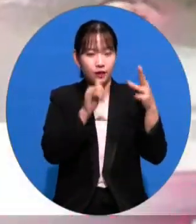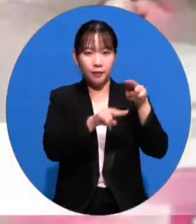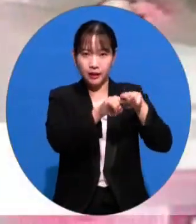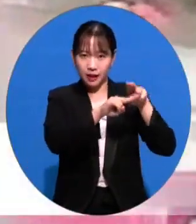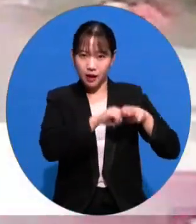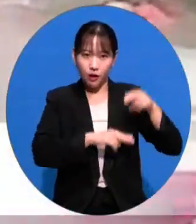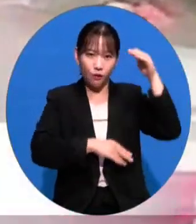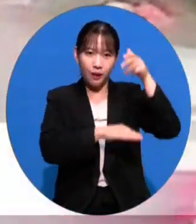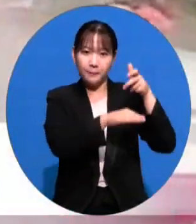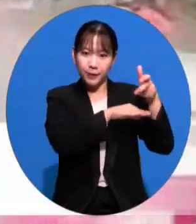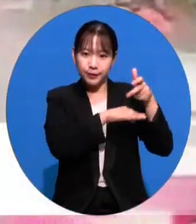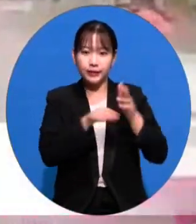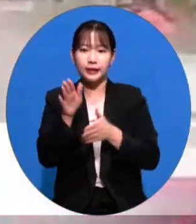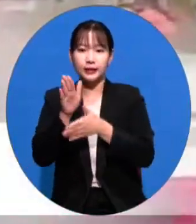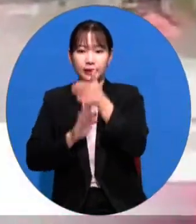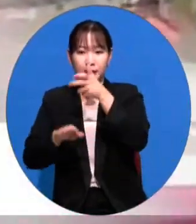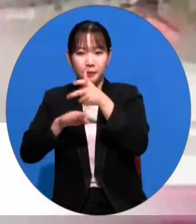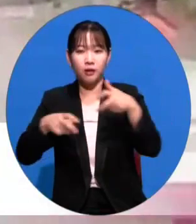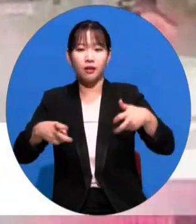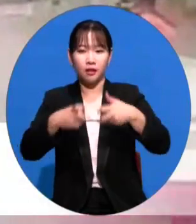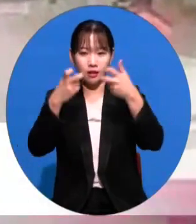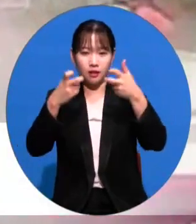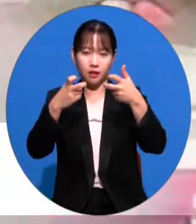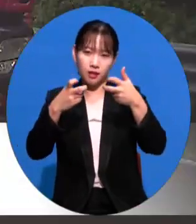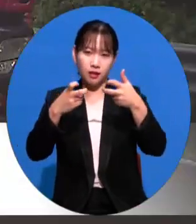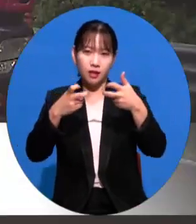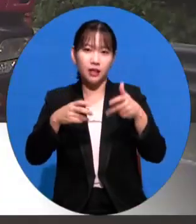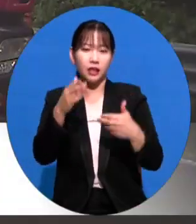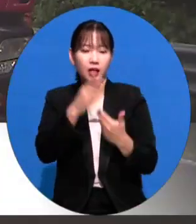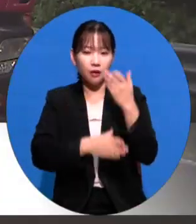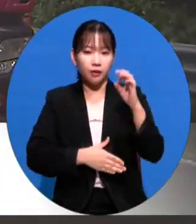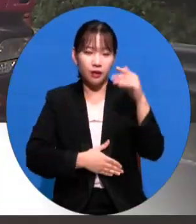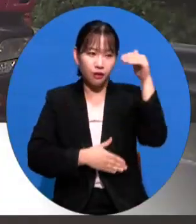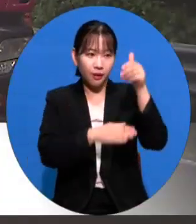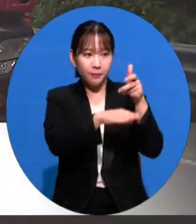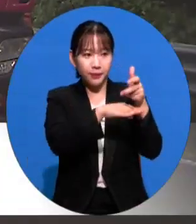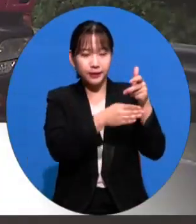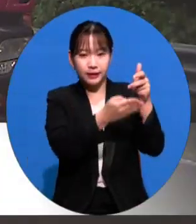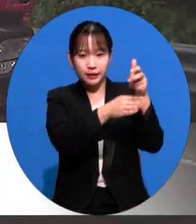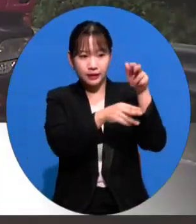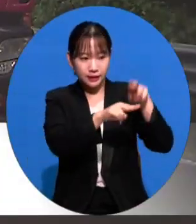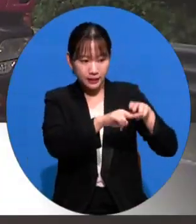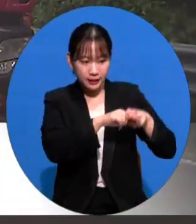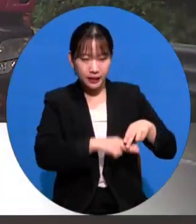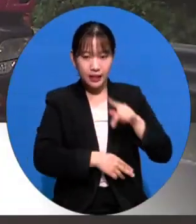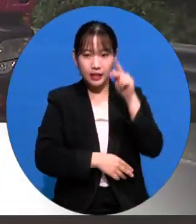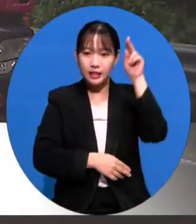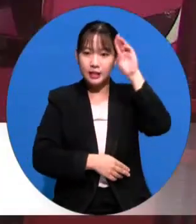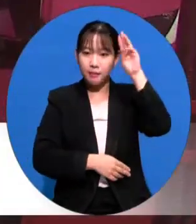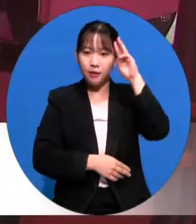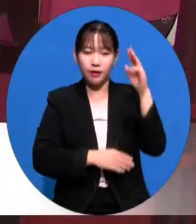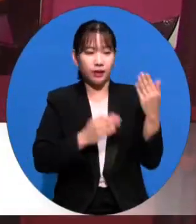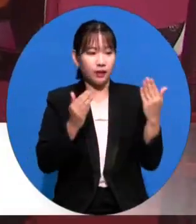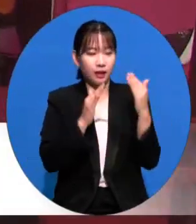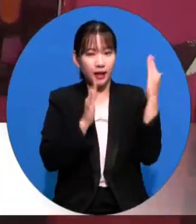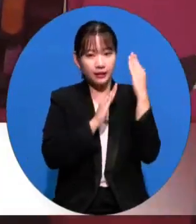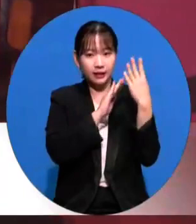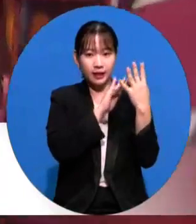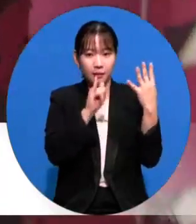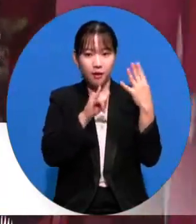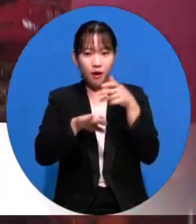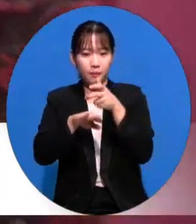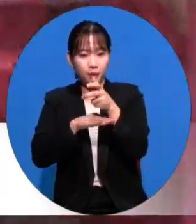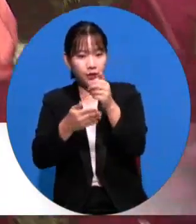있던 관광버스와 시내버스가 충돌했습니다. 이 사고로 관광버스에 타고 있던 잼버리 대원 4명과 버스 승객